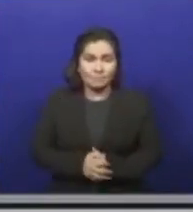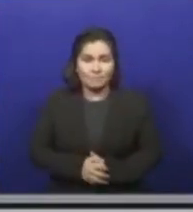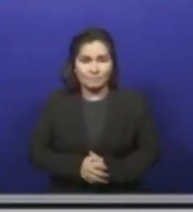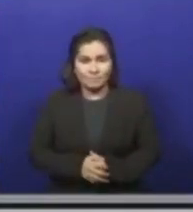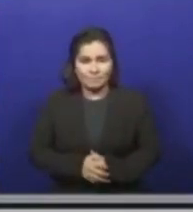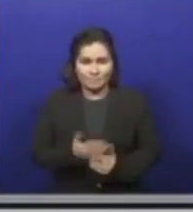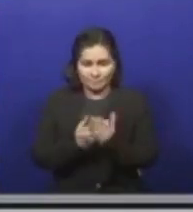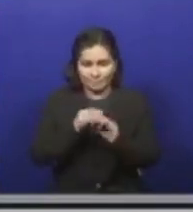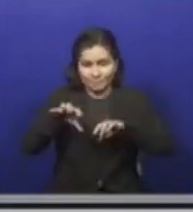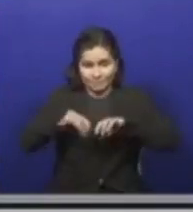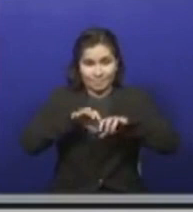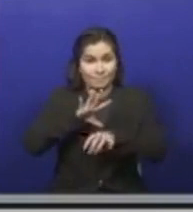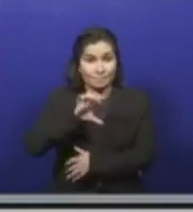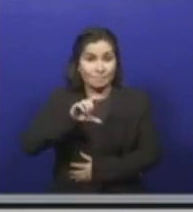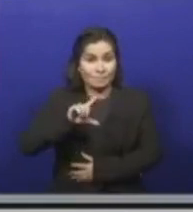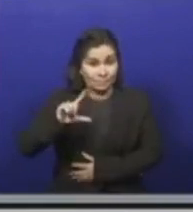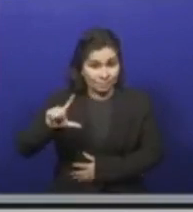ค่าบริหารจัดการ500ล้านบาท